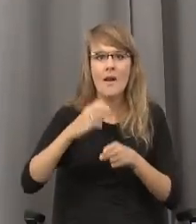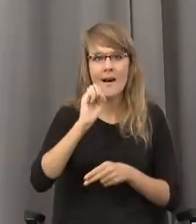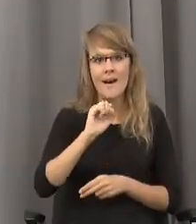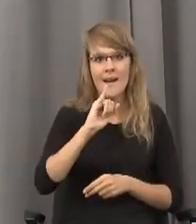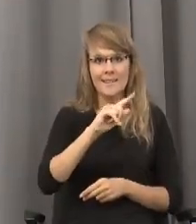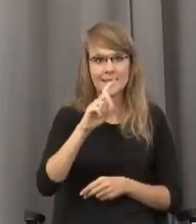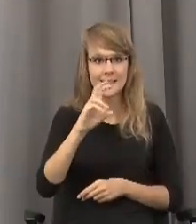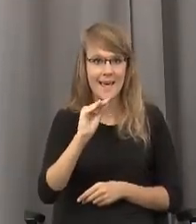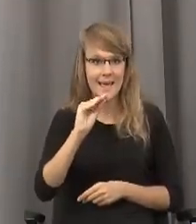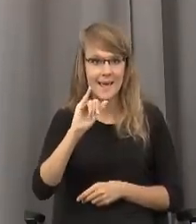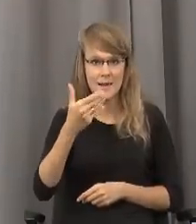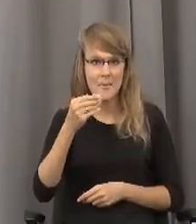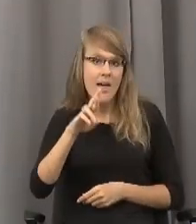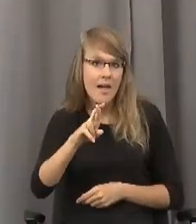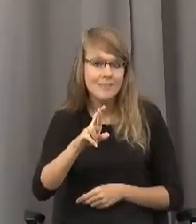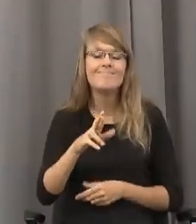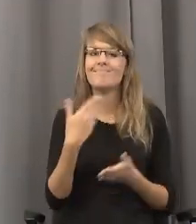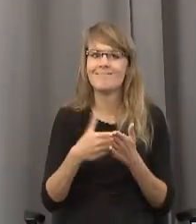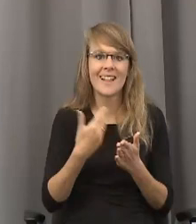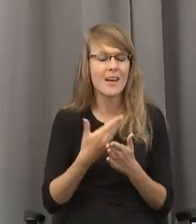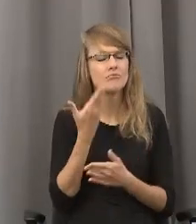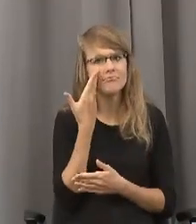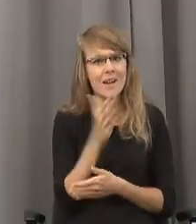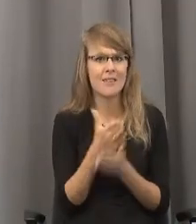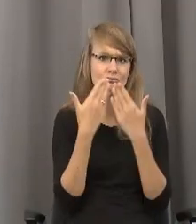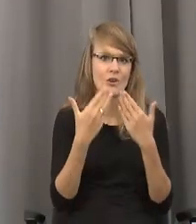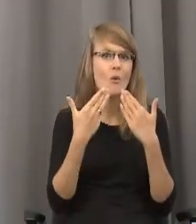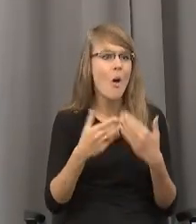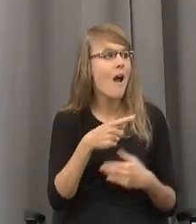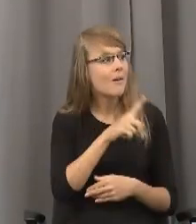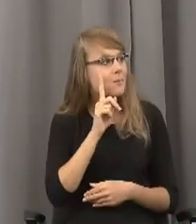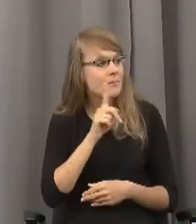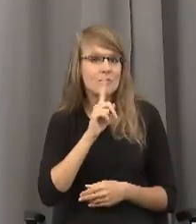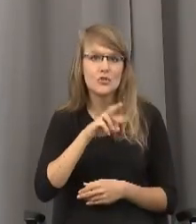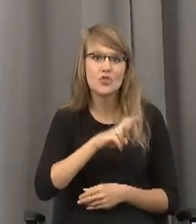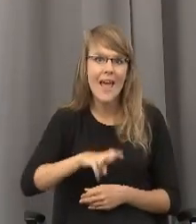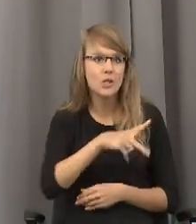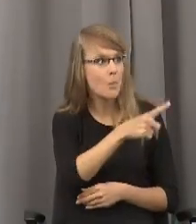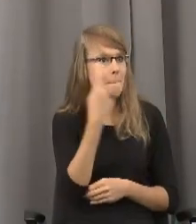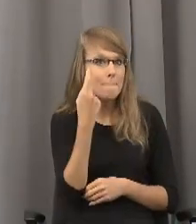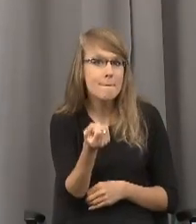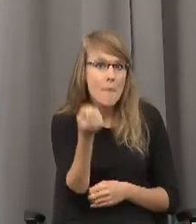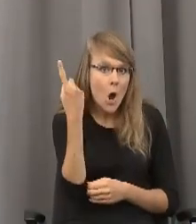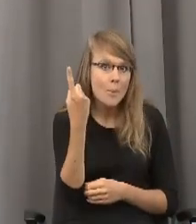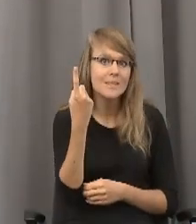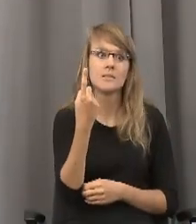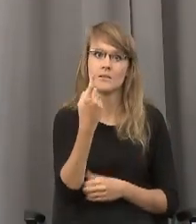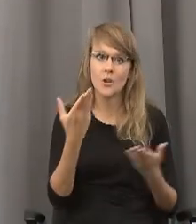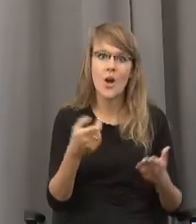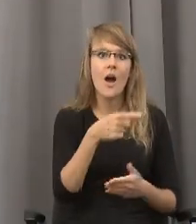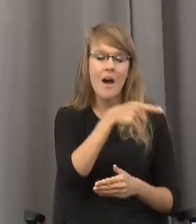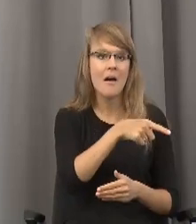Alzheimera i dlatego bardzo dziękuję panu rzecznikowi za pomysł, za